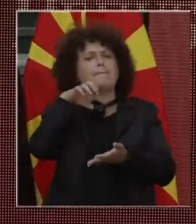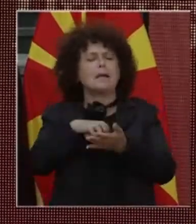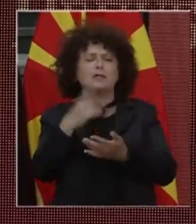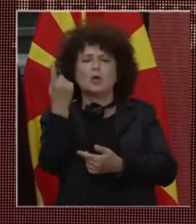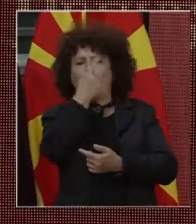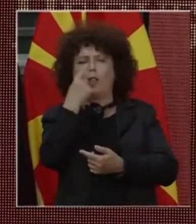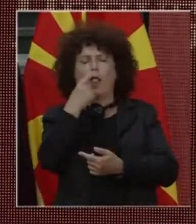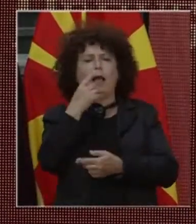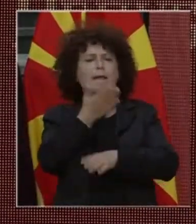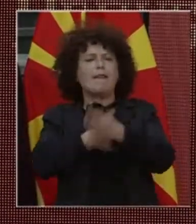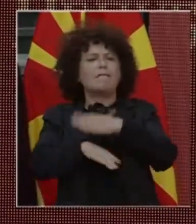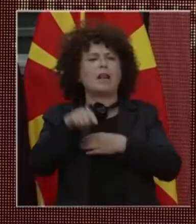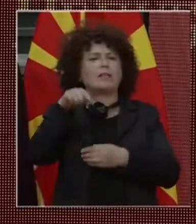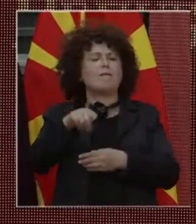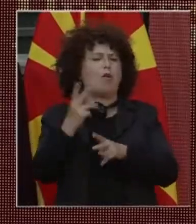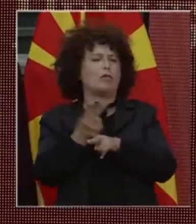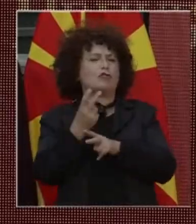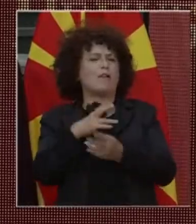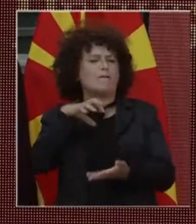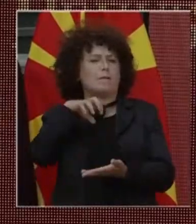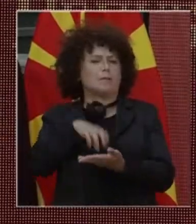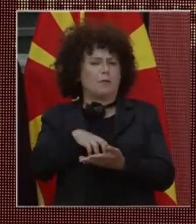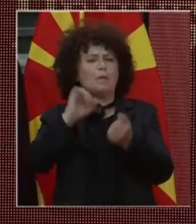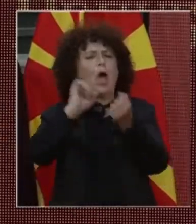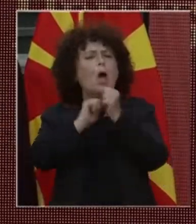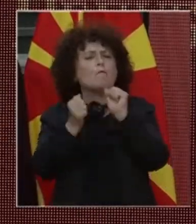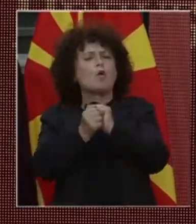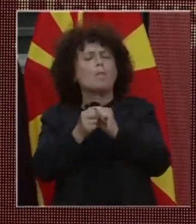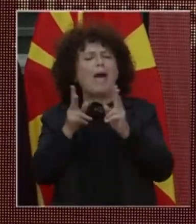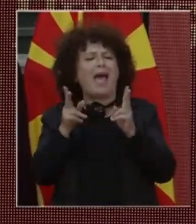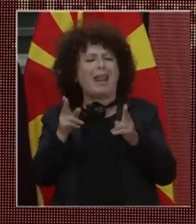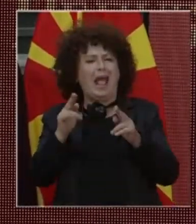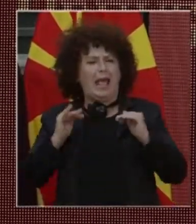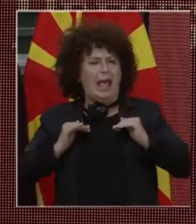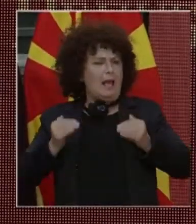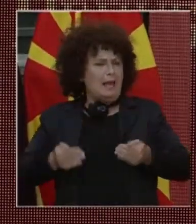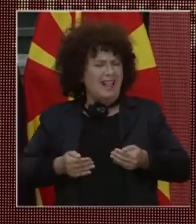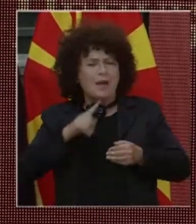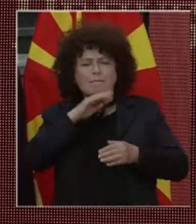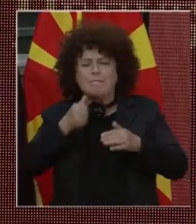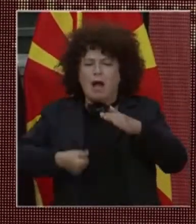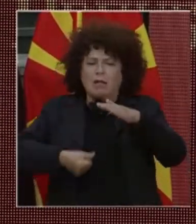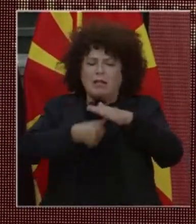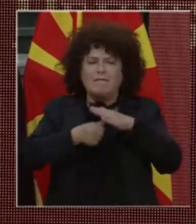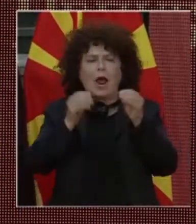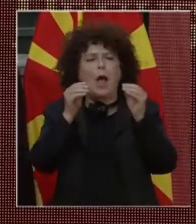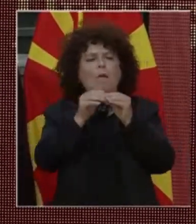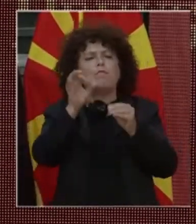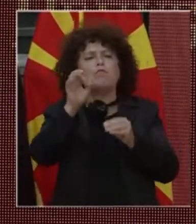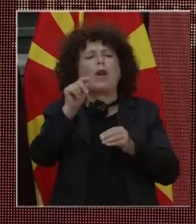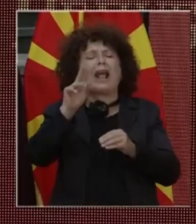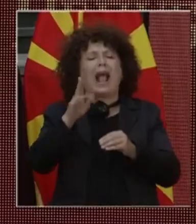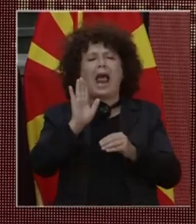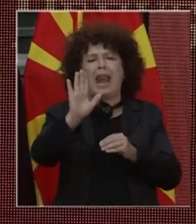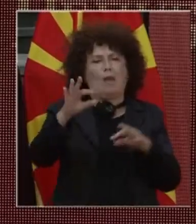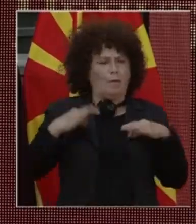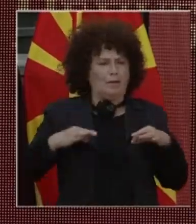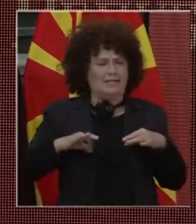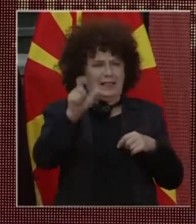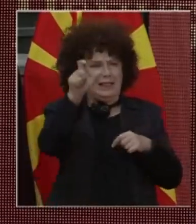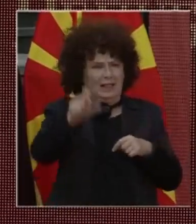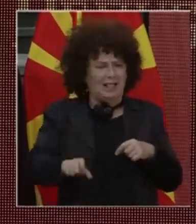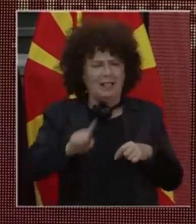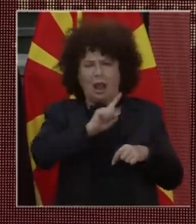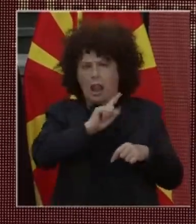улога во општеството. Борбата со ракот на дојката е главниот приоритет на Борка, чија председателка Биба Додева, со